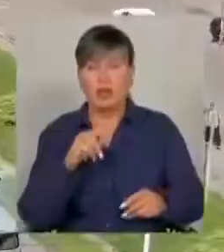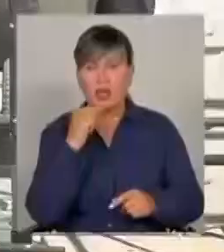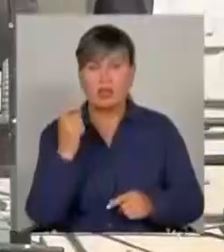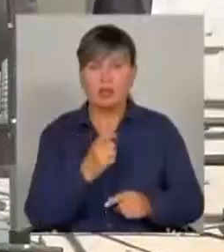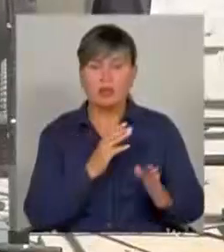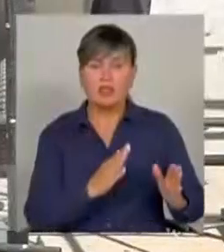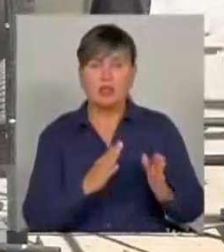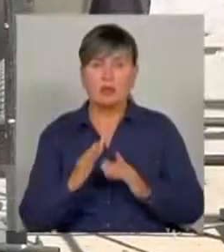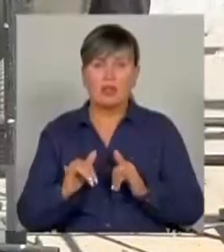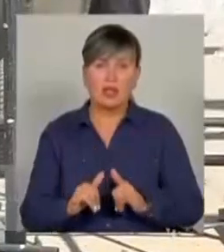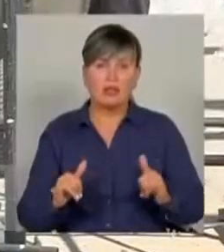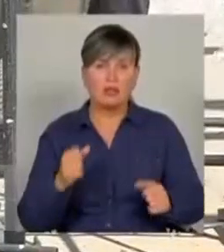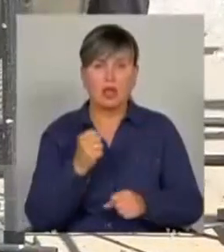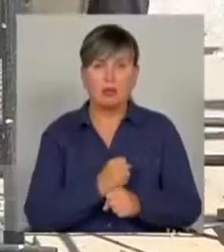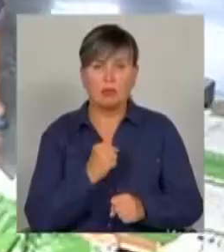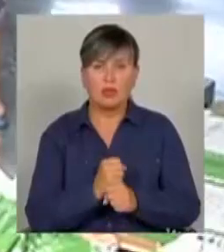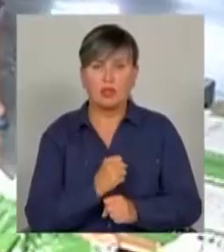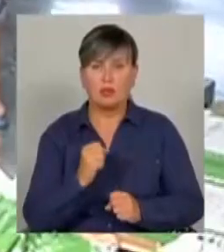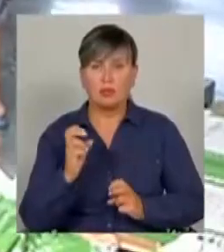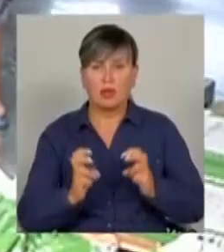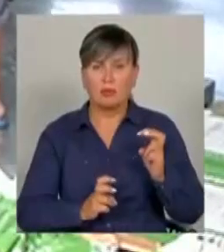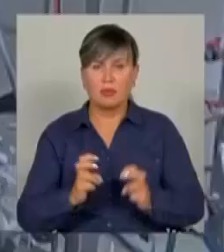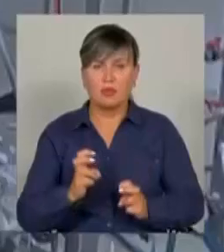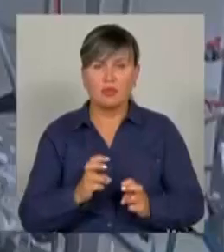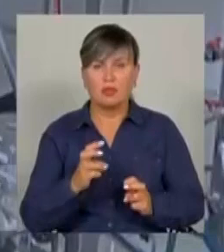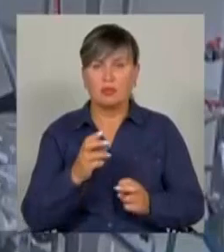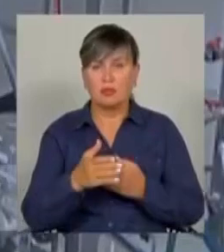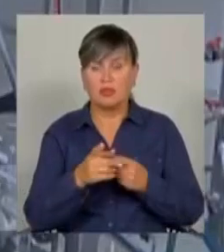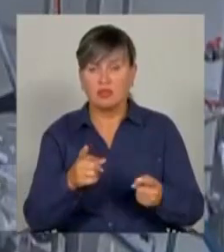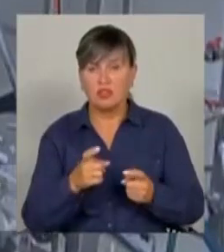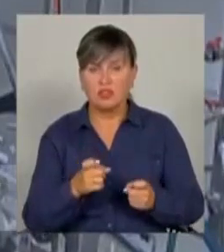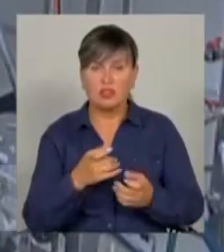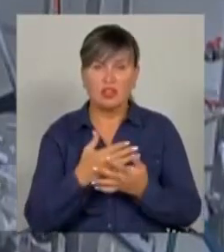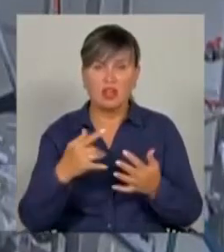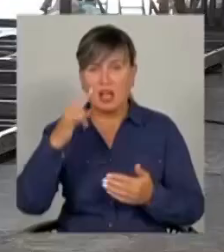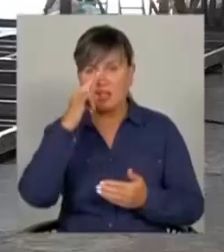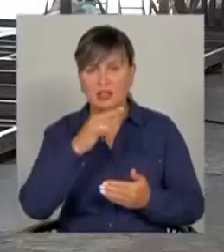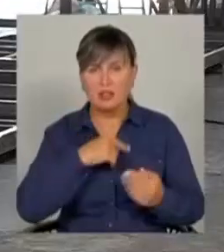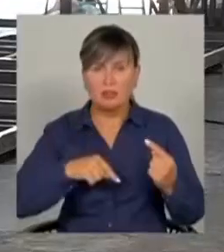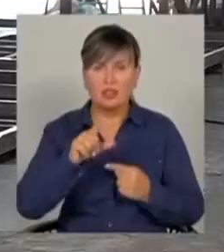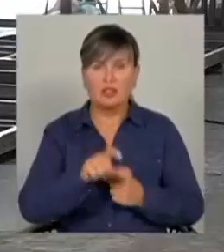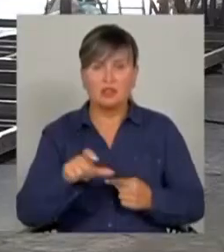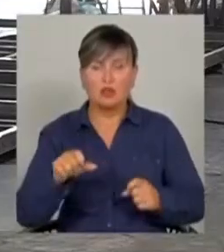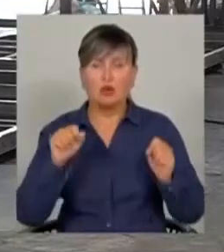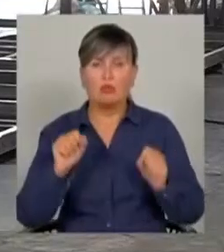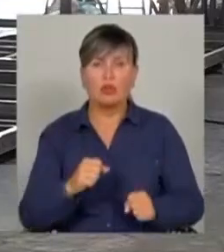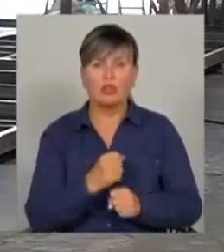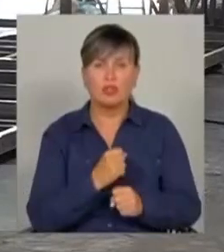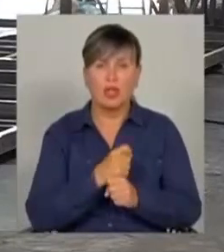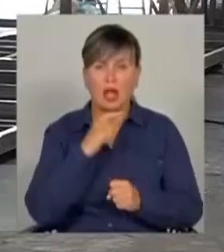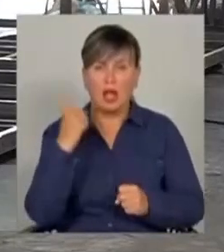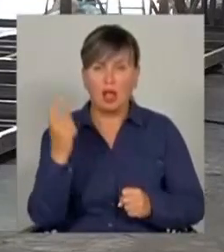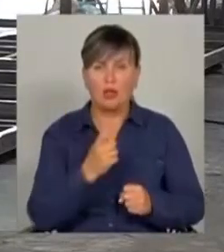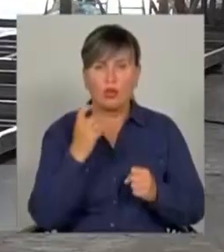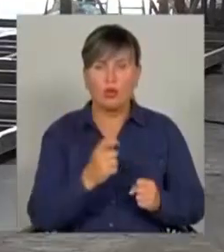стабильности, развитие обрабатывающей промышленности, привлечение инвестиций, поддержка отечественных производителей смогут вывести экономику на